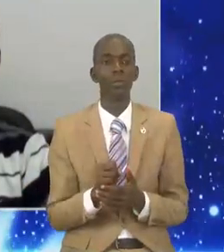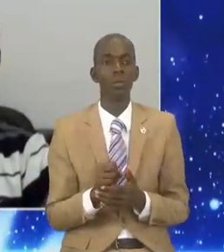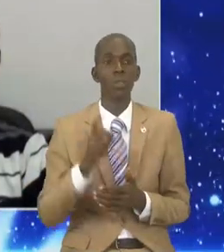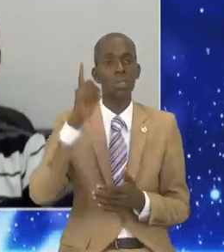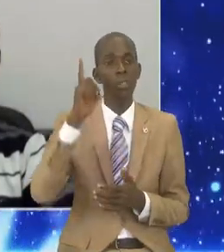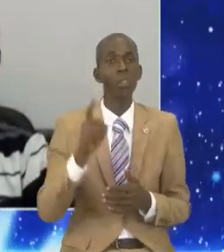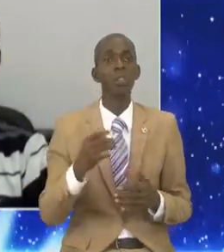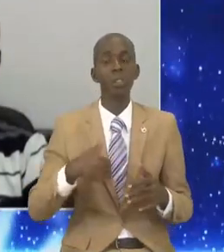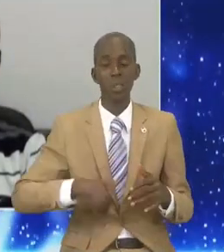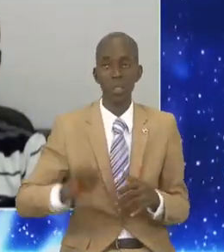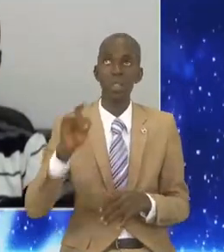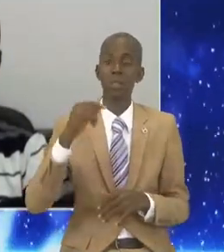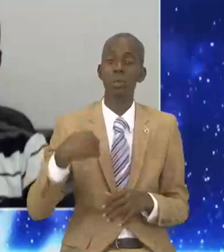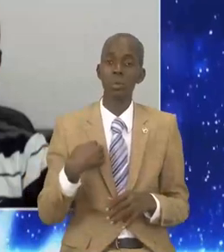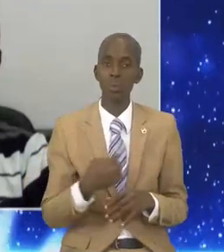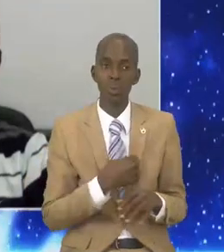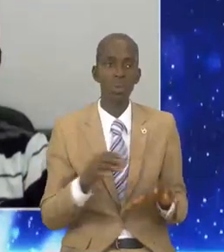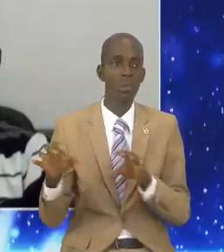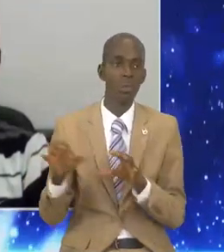Il a fait, oui.